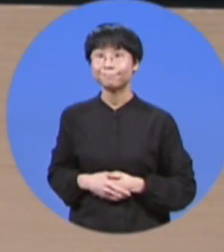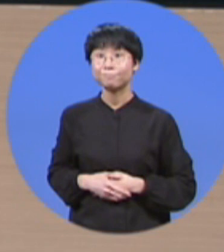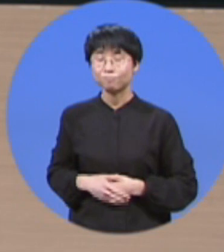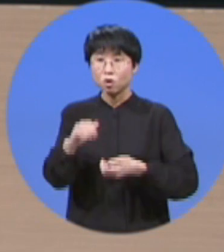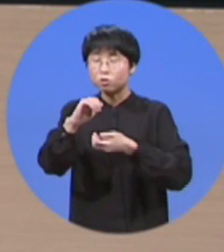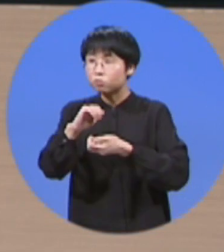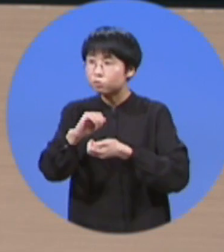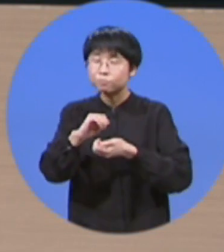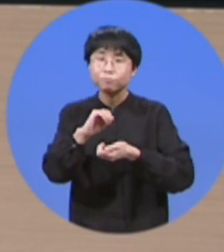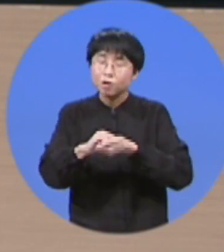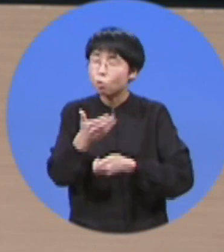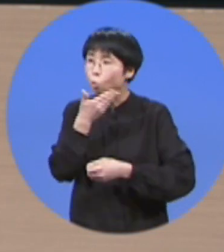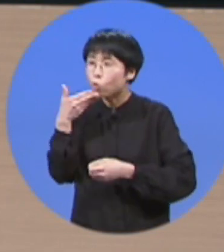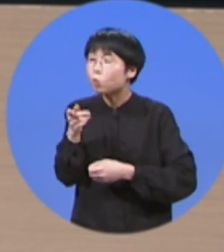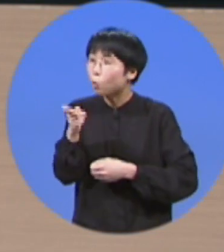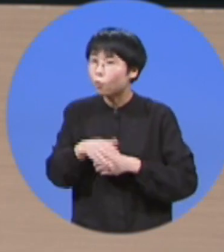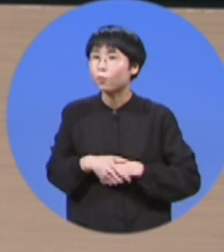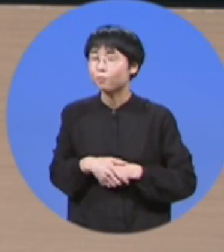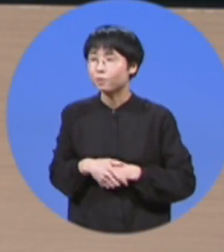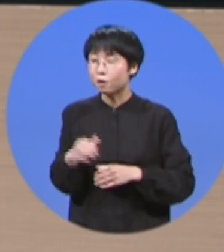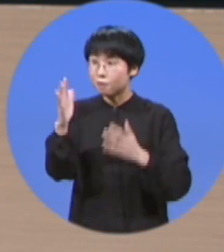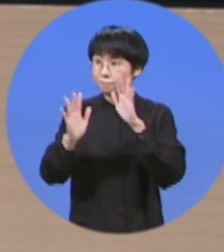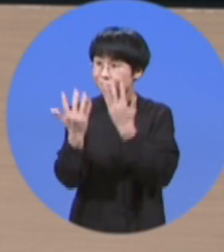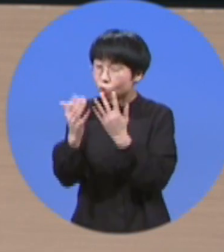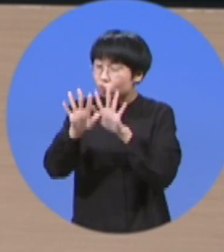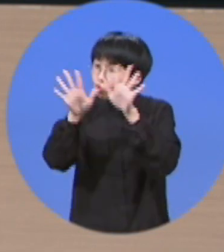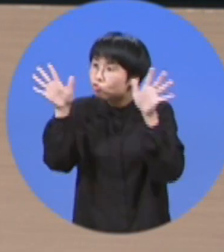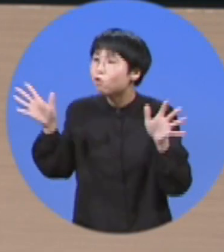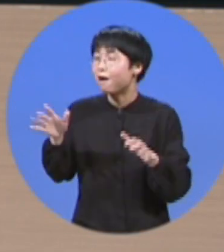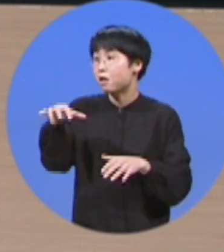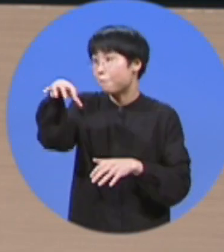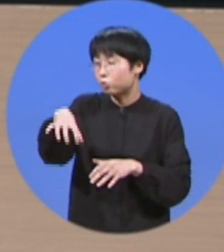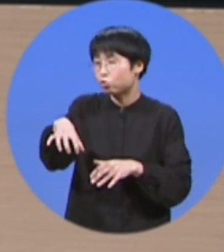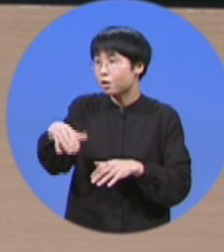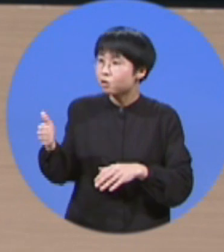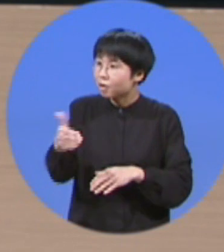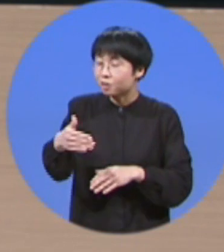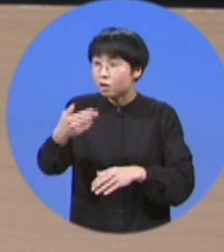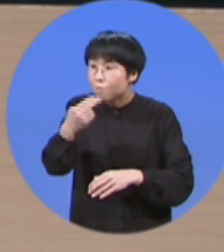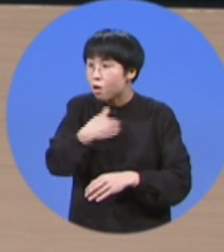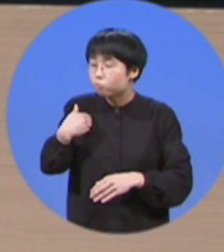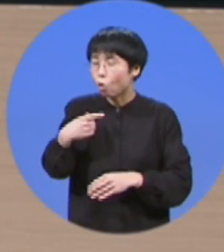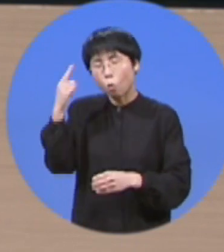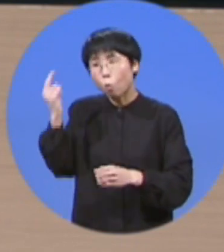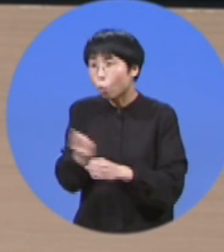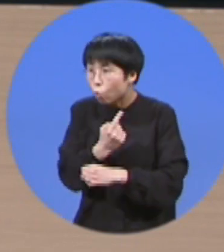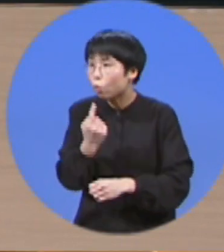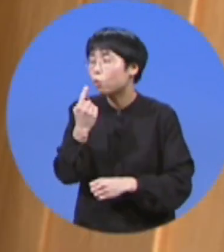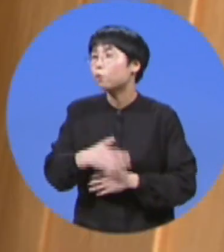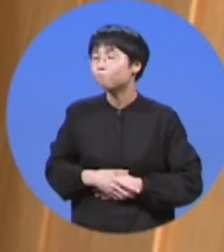定食美味しそうでした。あんなに緑豊かな場所で新鮮な海の幸が味わえるのは少し意外で